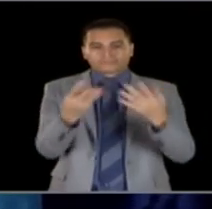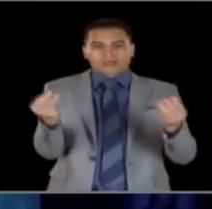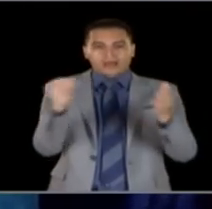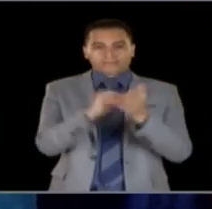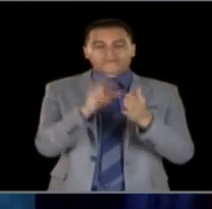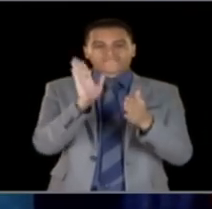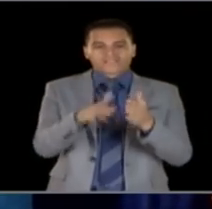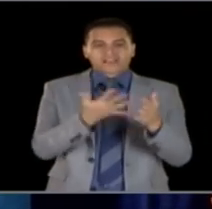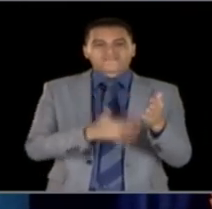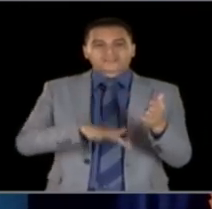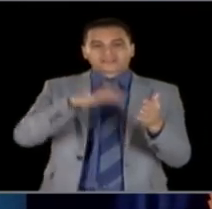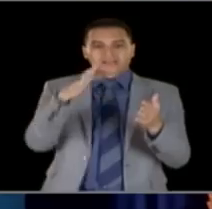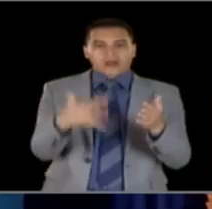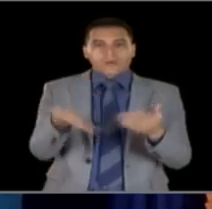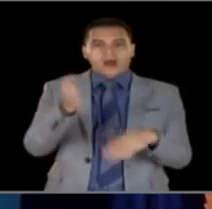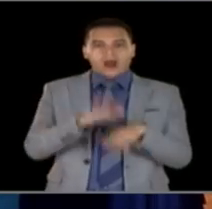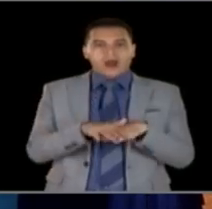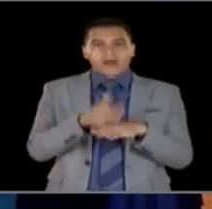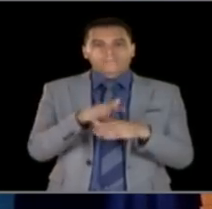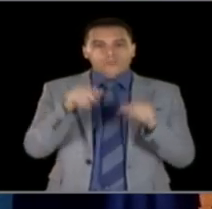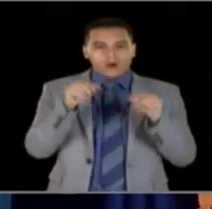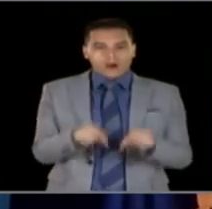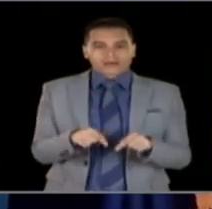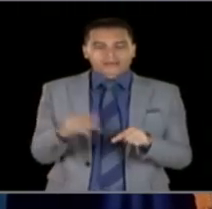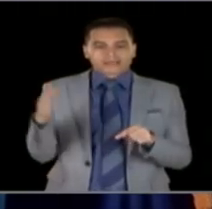الجزء اللي في الجبل الأسود اللي في البحيرة